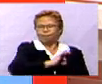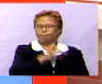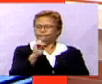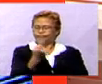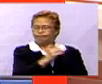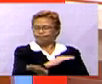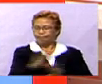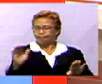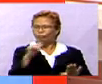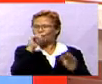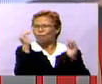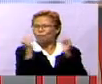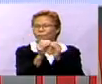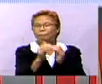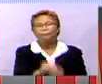semata-mata.